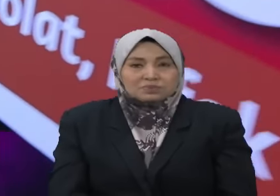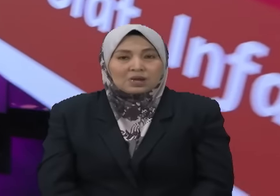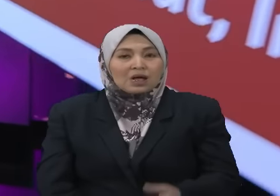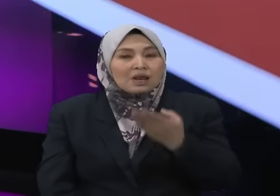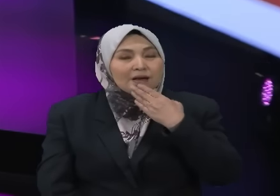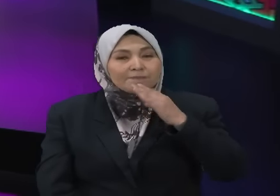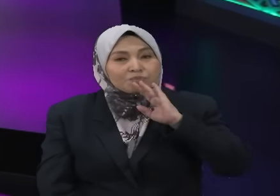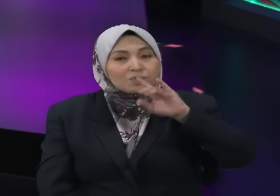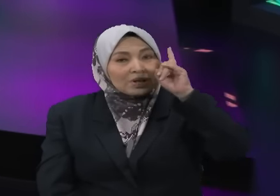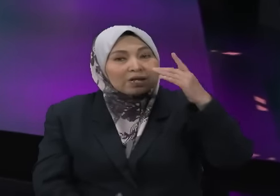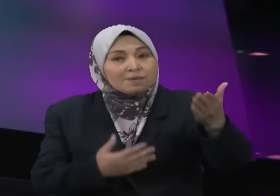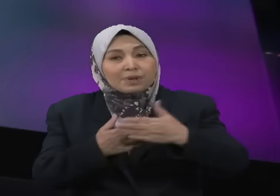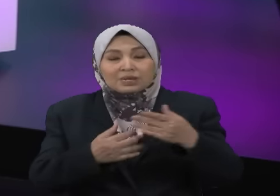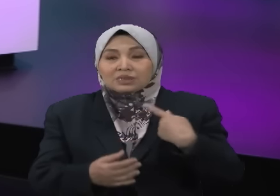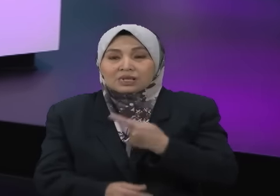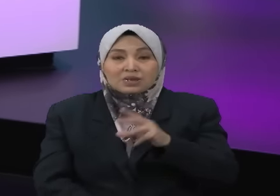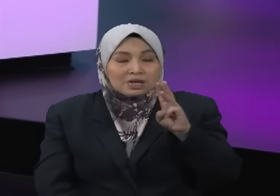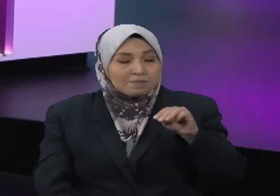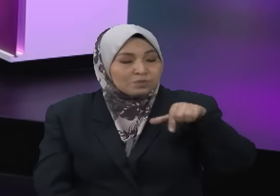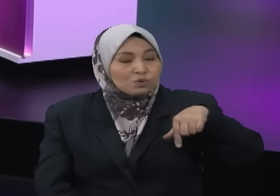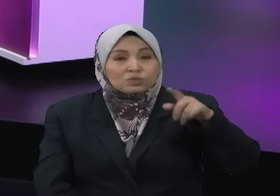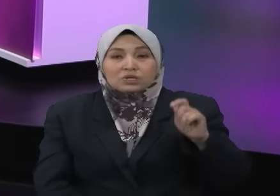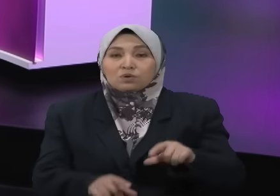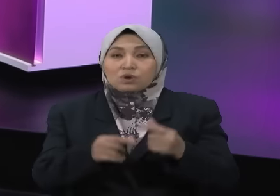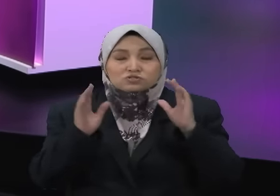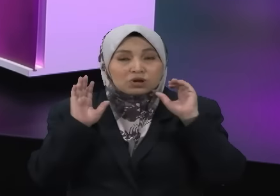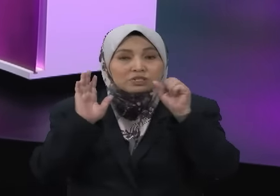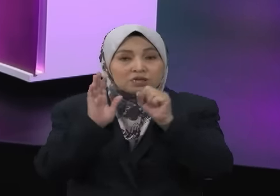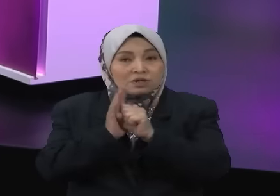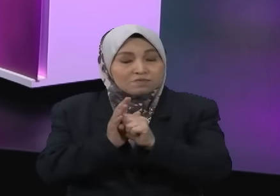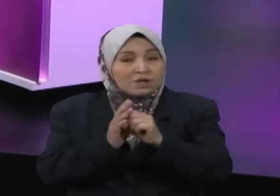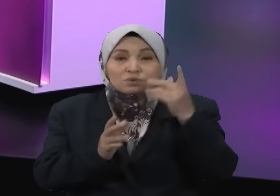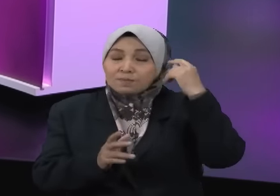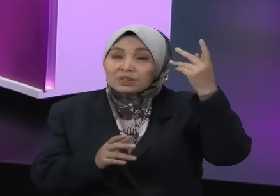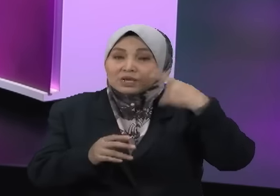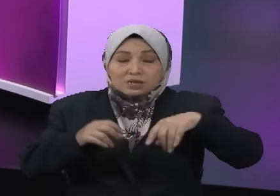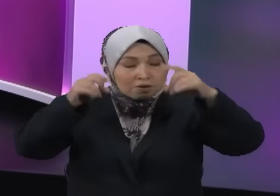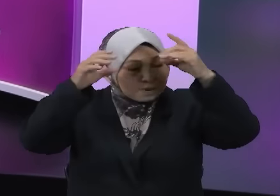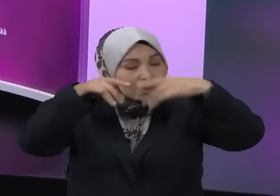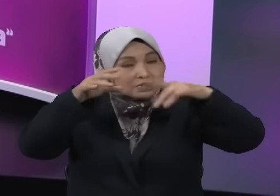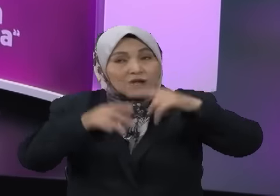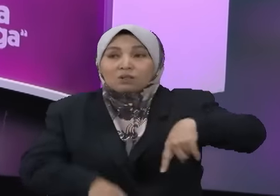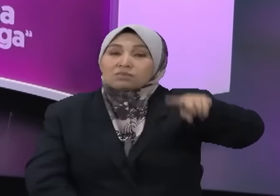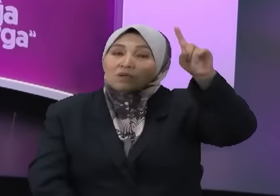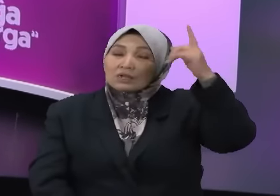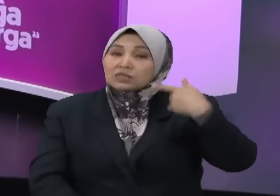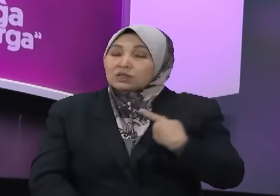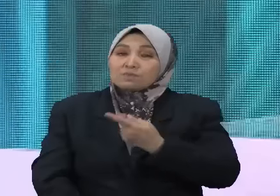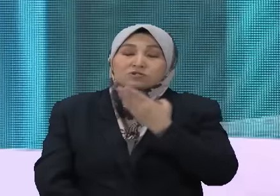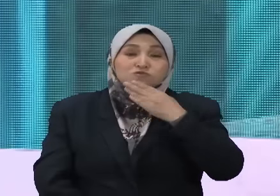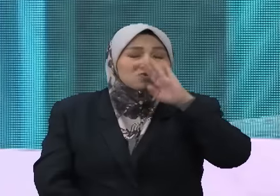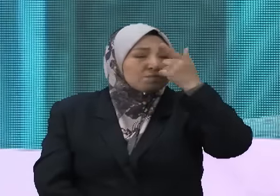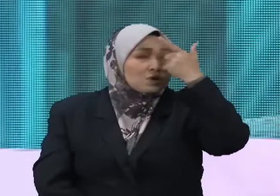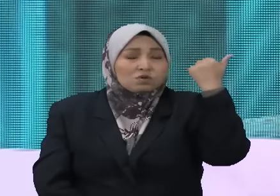Alhamdulillah kembali kita dalam My Quran time Quran solat dan infak tuan-tuan dan puan-puan dirahmati Allah Subhanahu waala kita bersyukur Kana apa